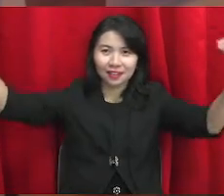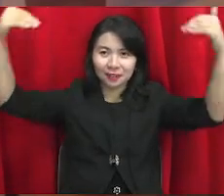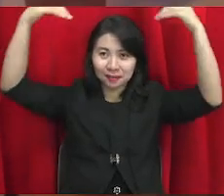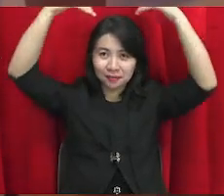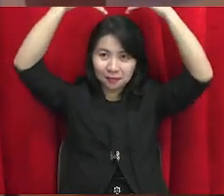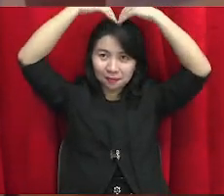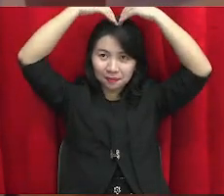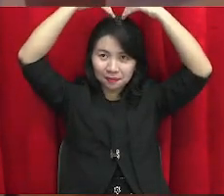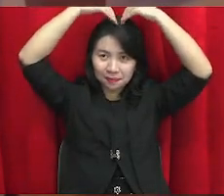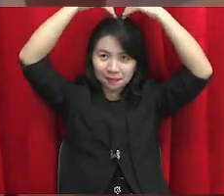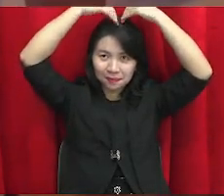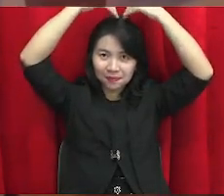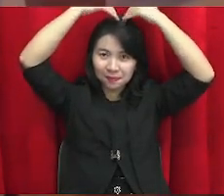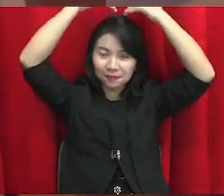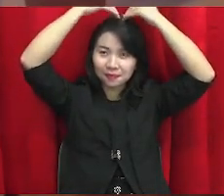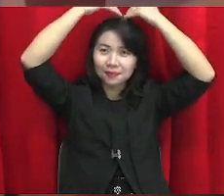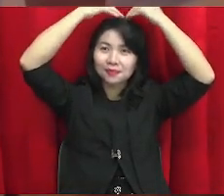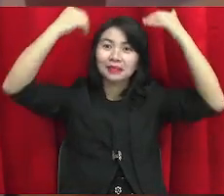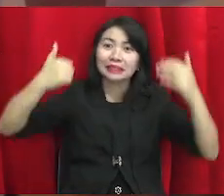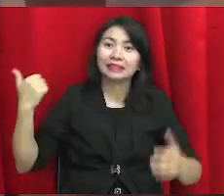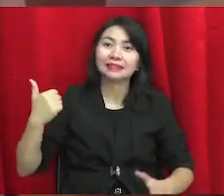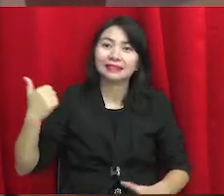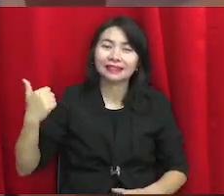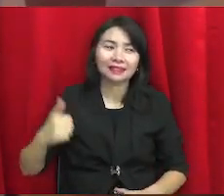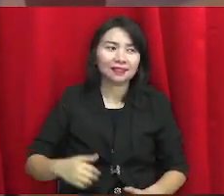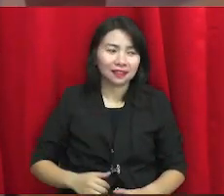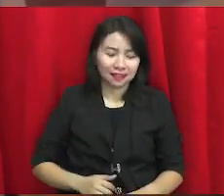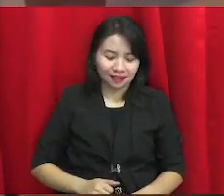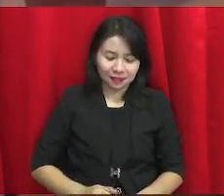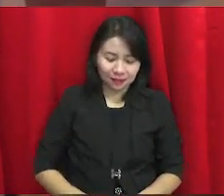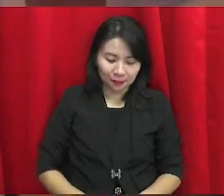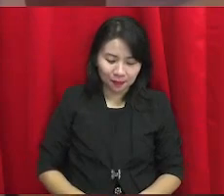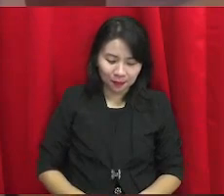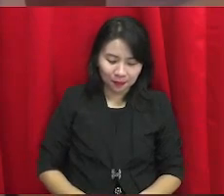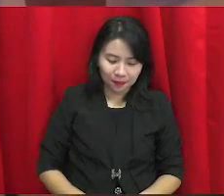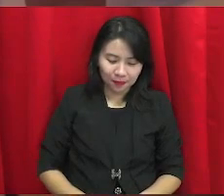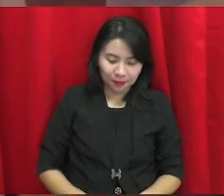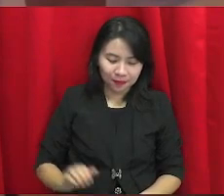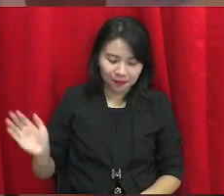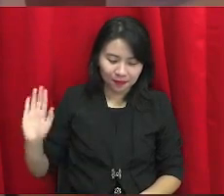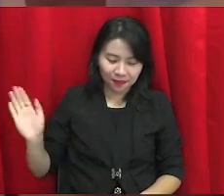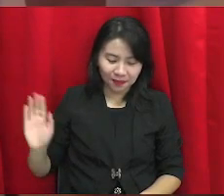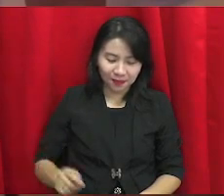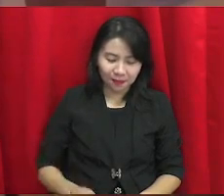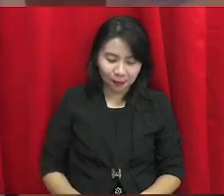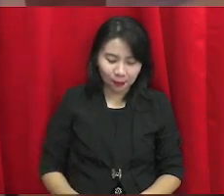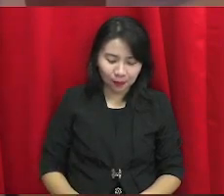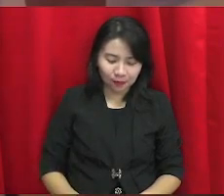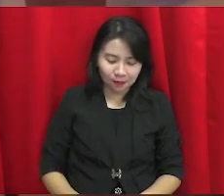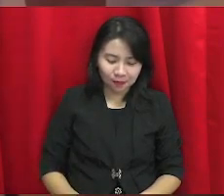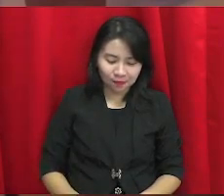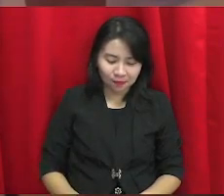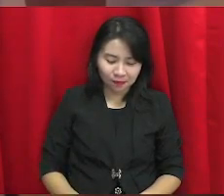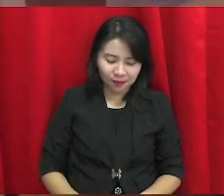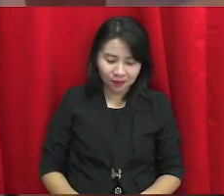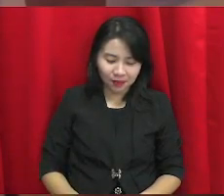a McDonald's girls. Yeah. Ice coffee. Yeah, all right.